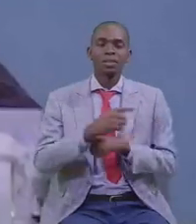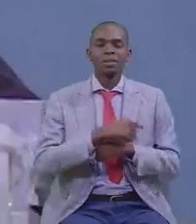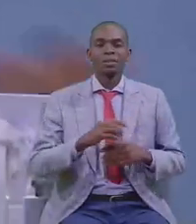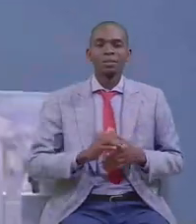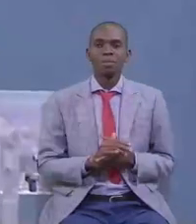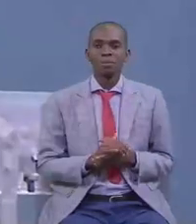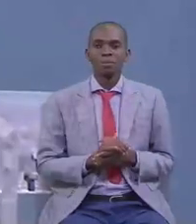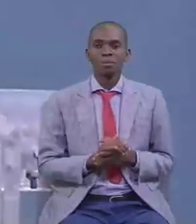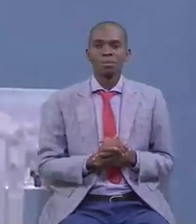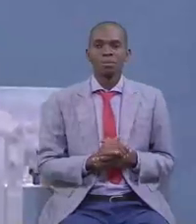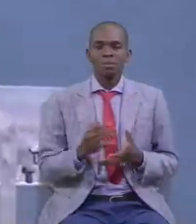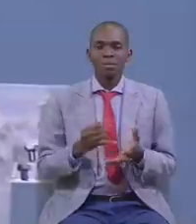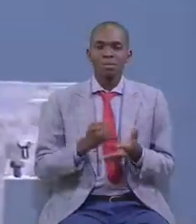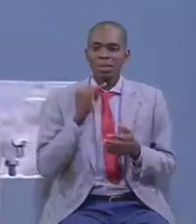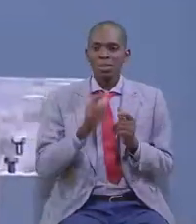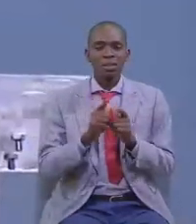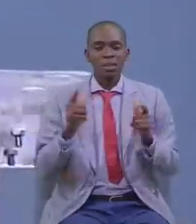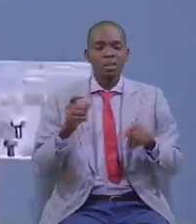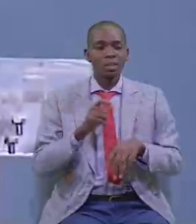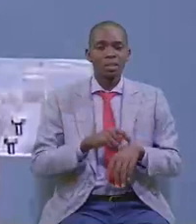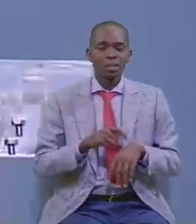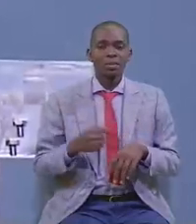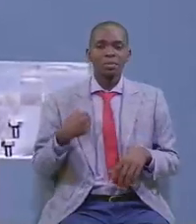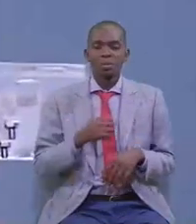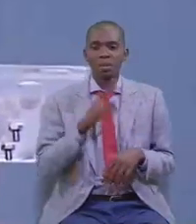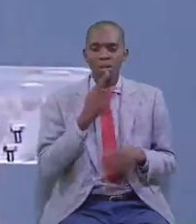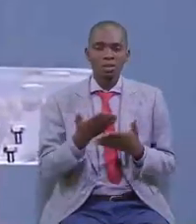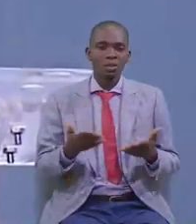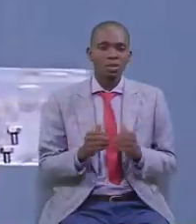C'est un grand moment que nous passons ensemble.